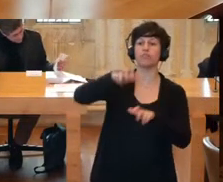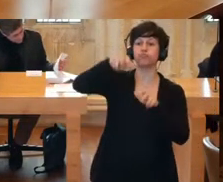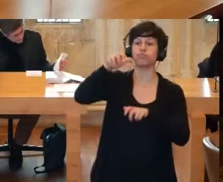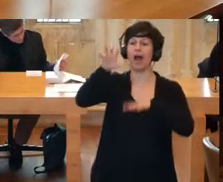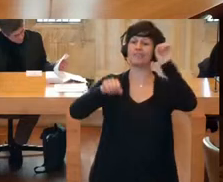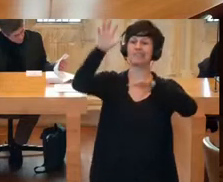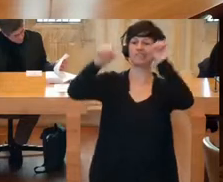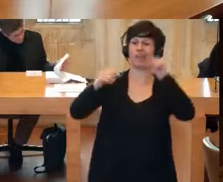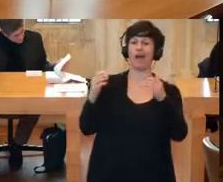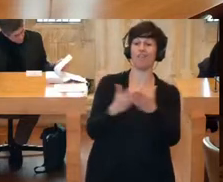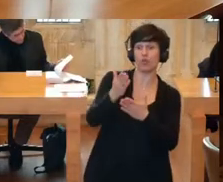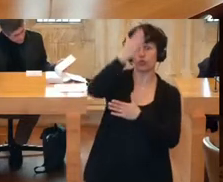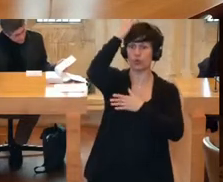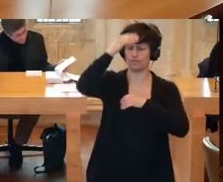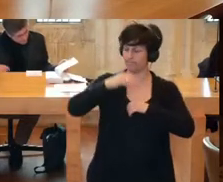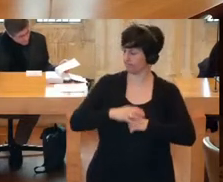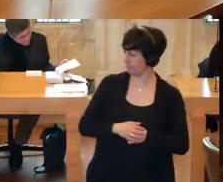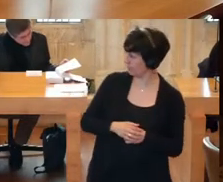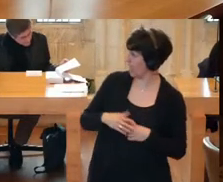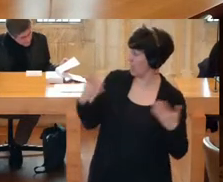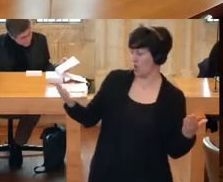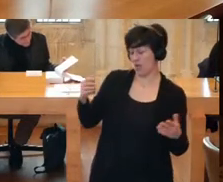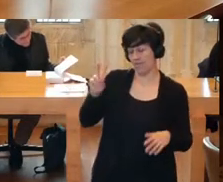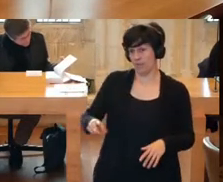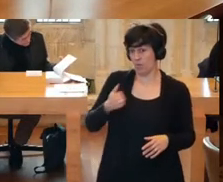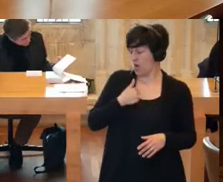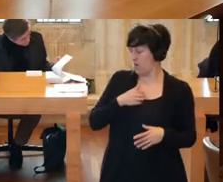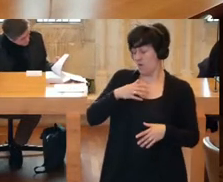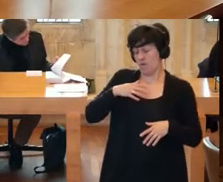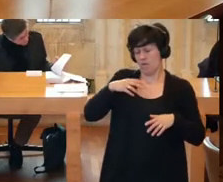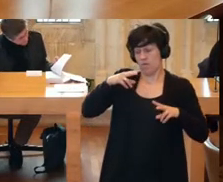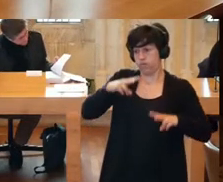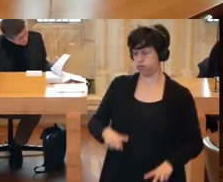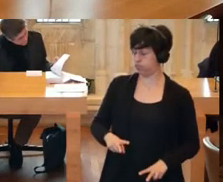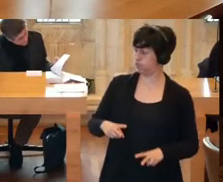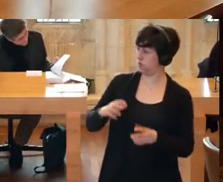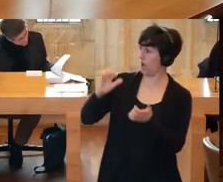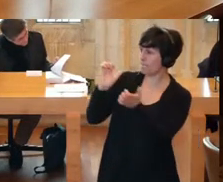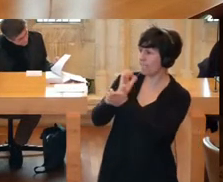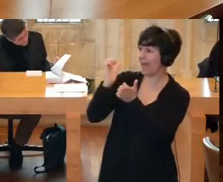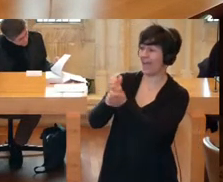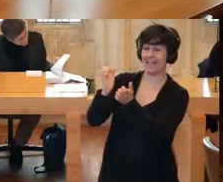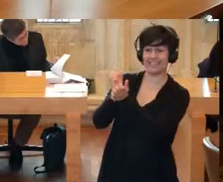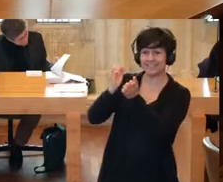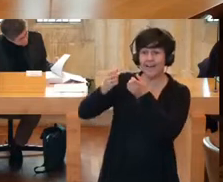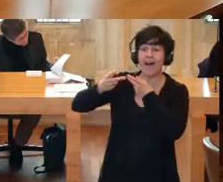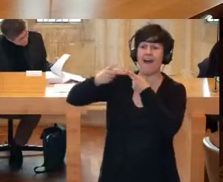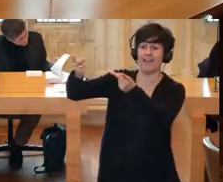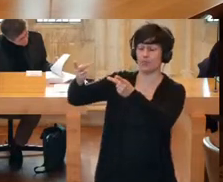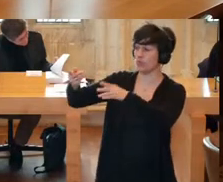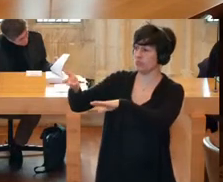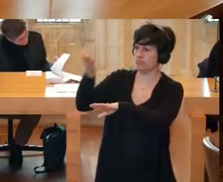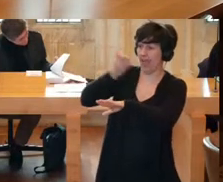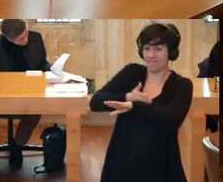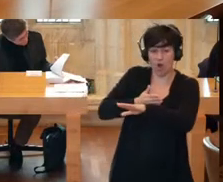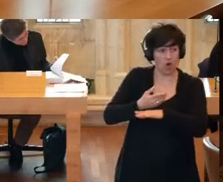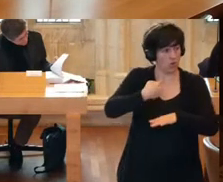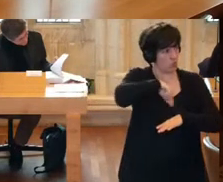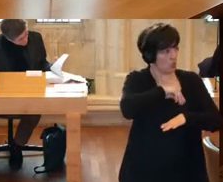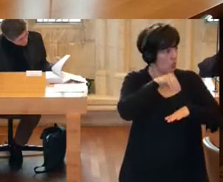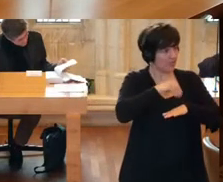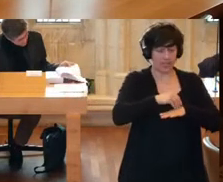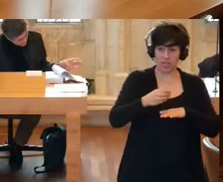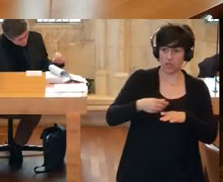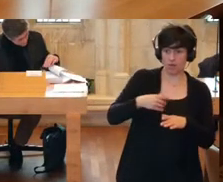prévus, je voudrais vous faire part une nouvelle fois de mon exaspération à voir des annonces dans la presse précédant une éventuelle présentation auprès du conseil municipal.